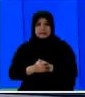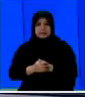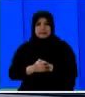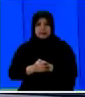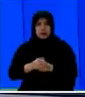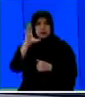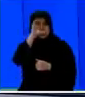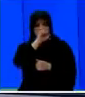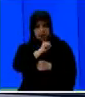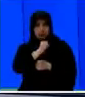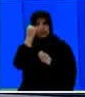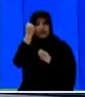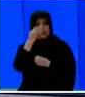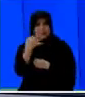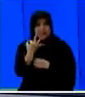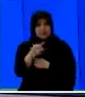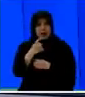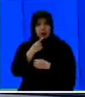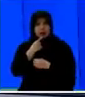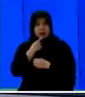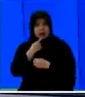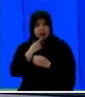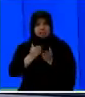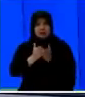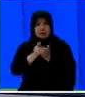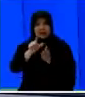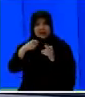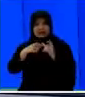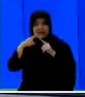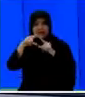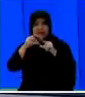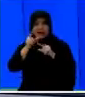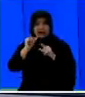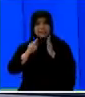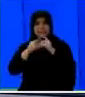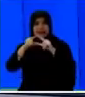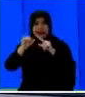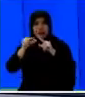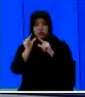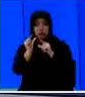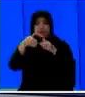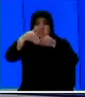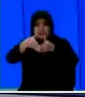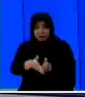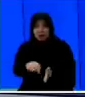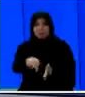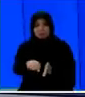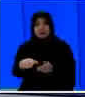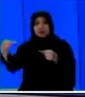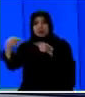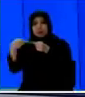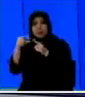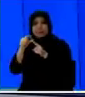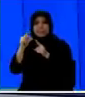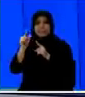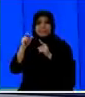dan untuk mengetahui informasi terkini terkait karam KM Lestari maju kita terhubung dengan Marini Priskila yang berada di posk pengadilan